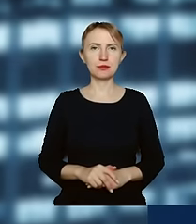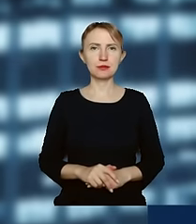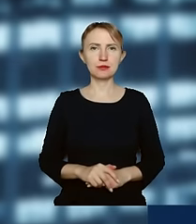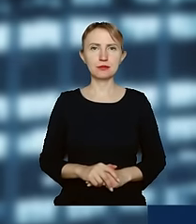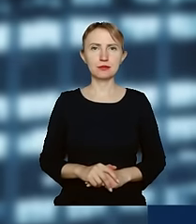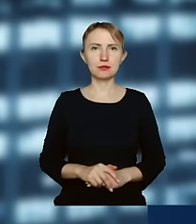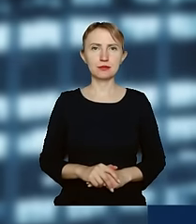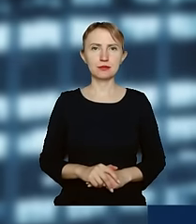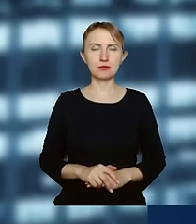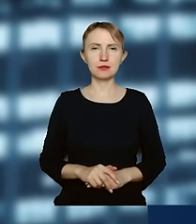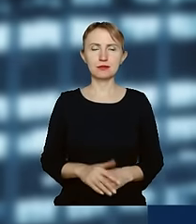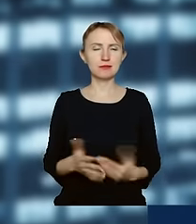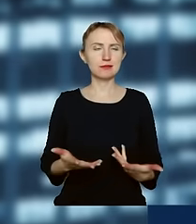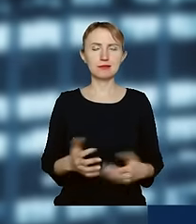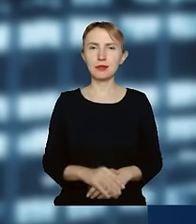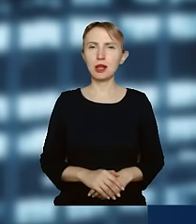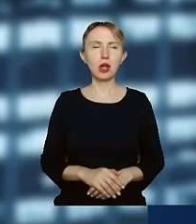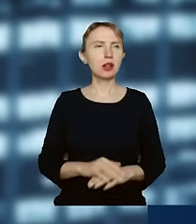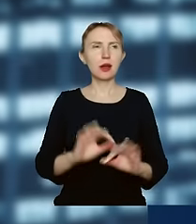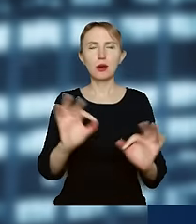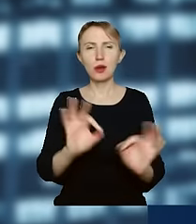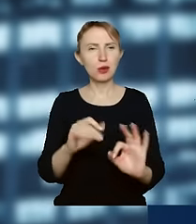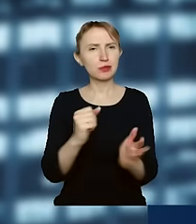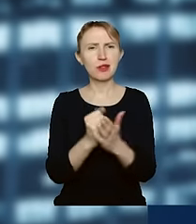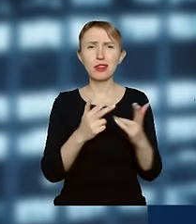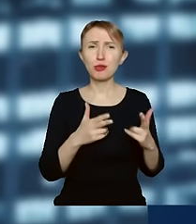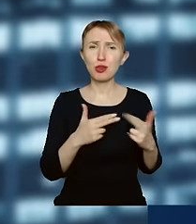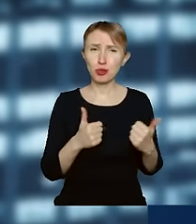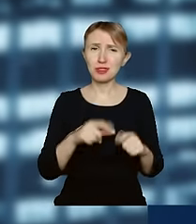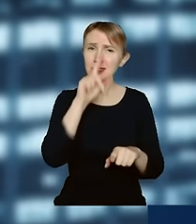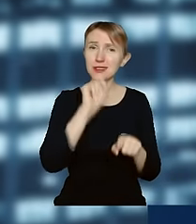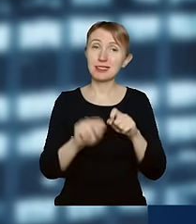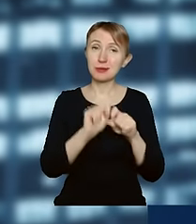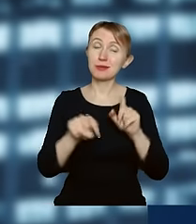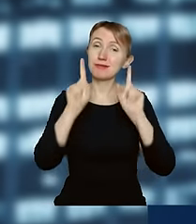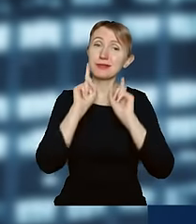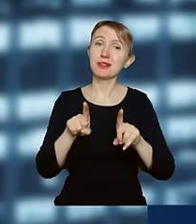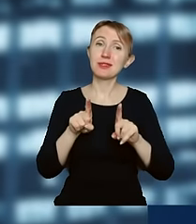To jest tak dęta sprawa, tak potwornie dęta sprawa z tymi komisjami śledczymi, że to